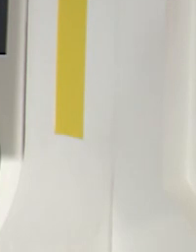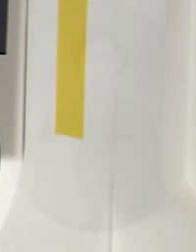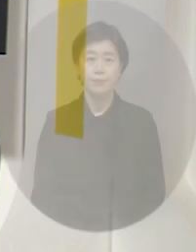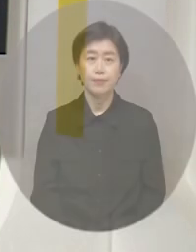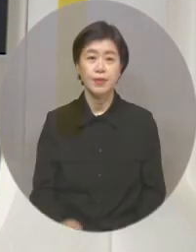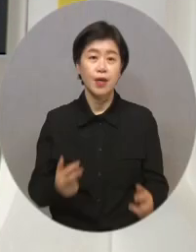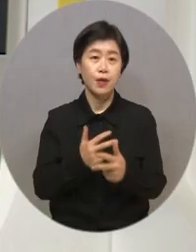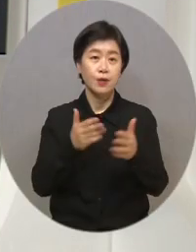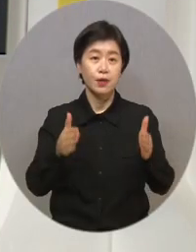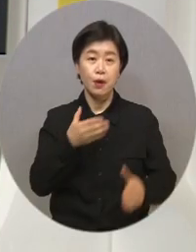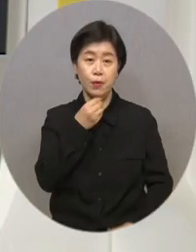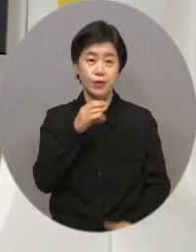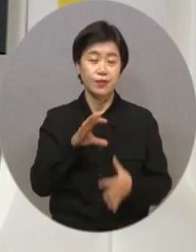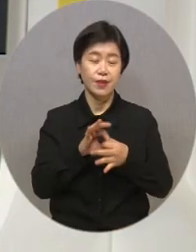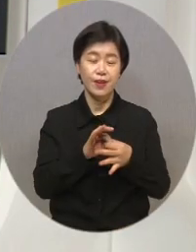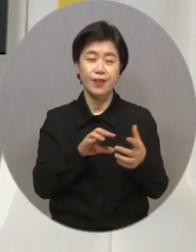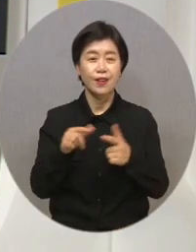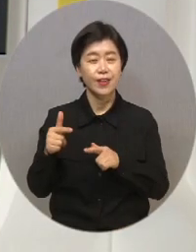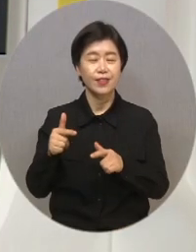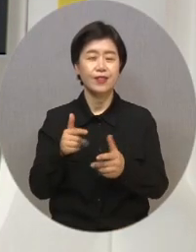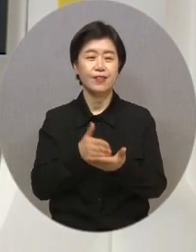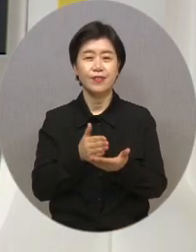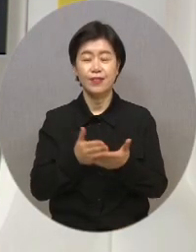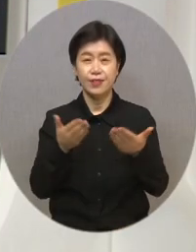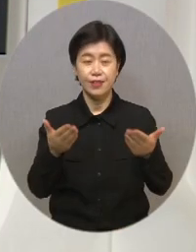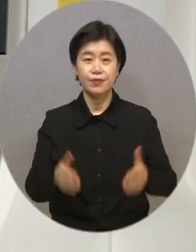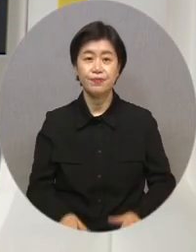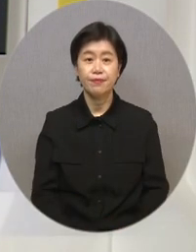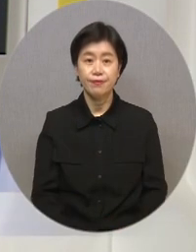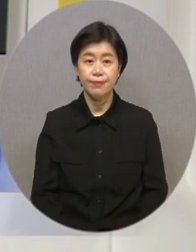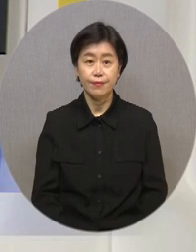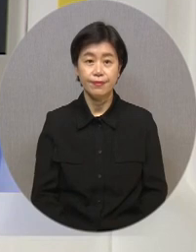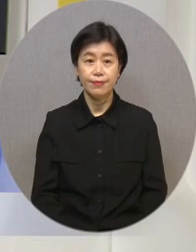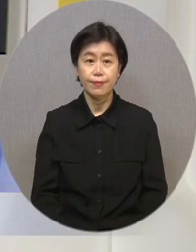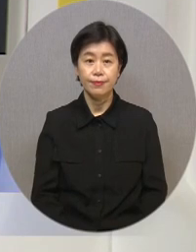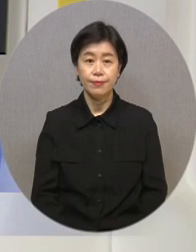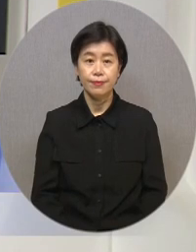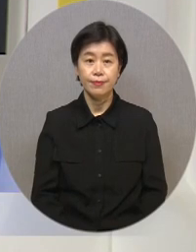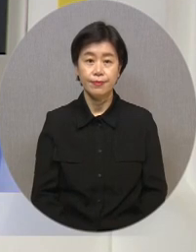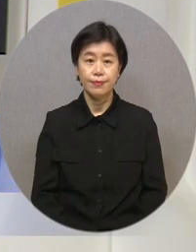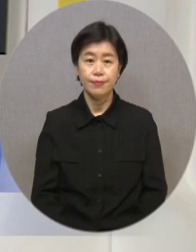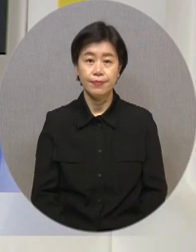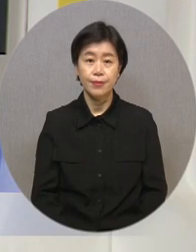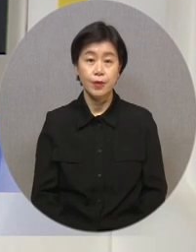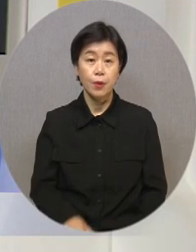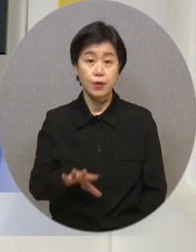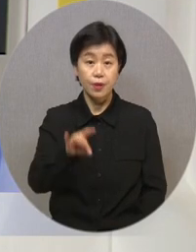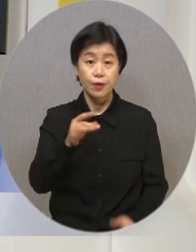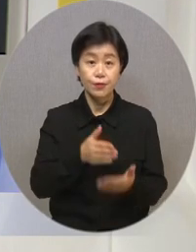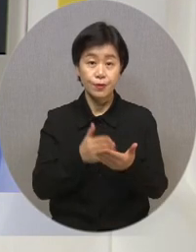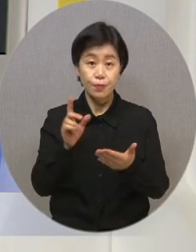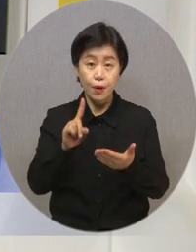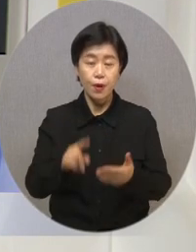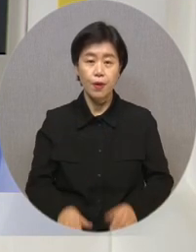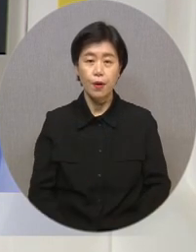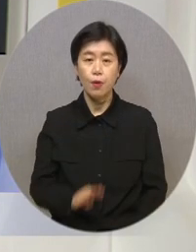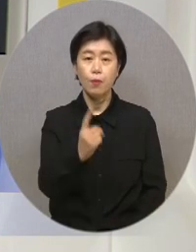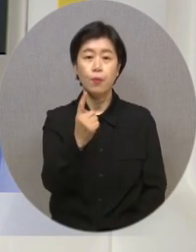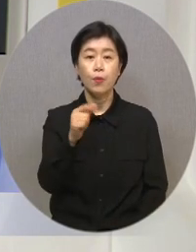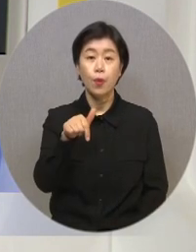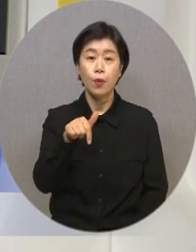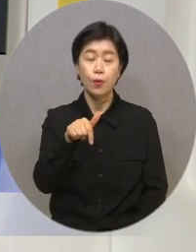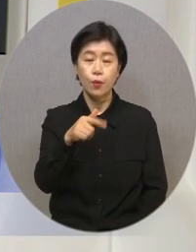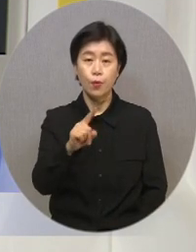한주간에 복직의 소식을 장애인 신문과 함께 만나봅니다 오늘 장애인 신문 면에서는 복권 수익 일부로